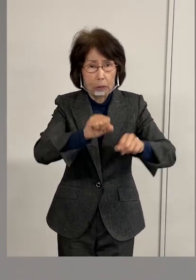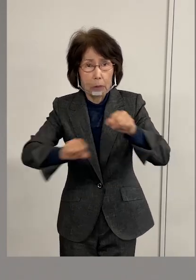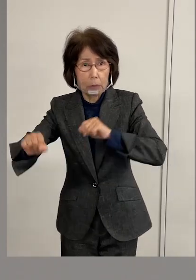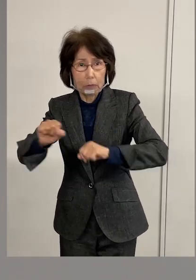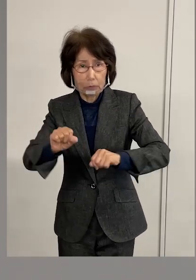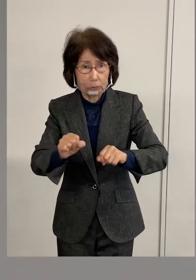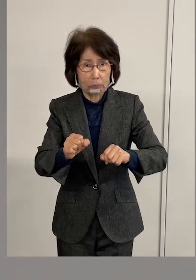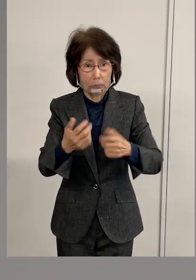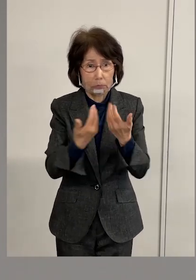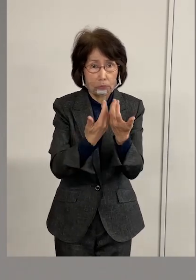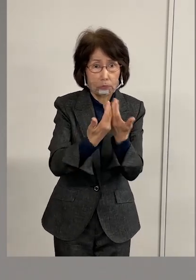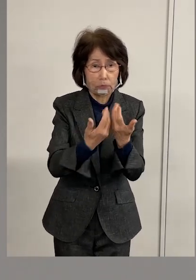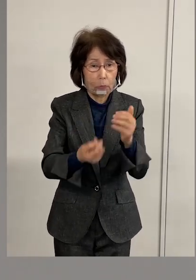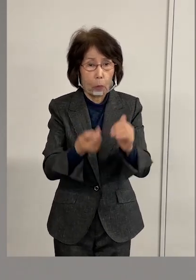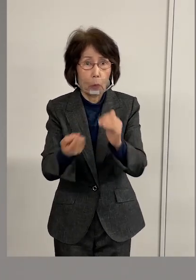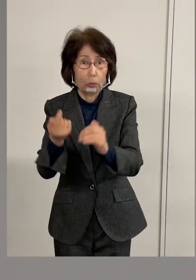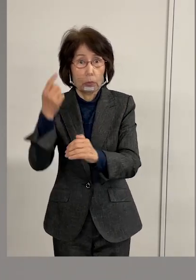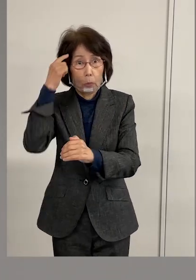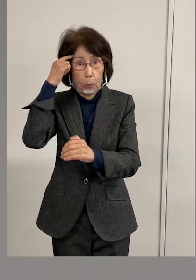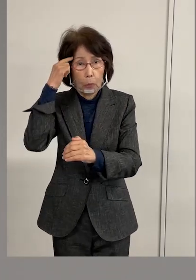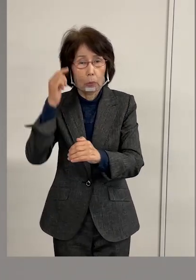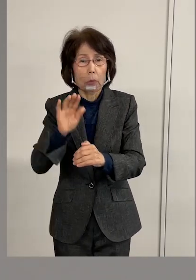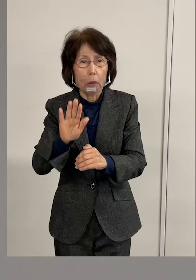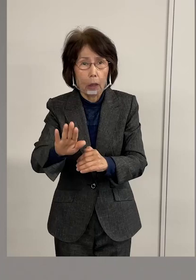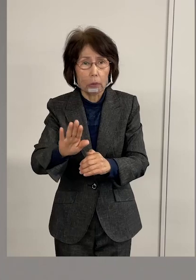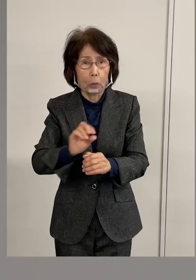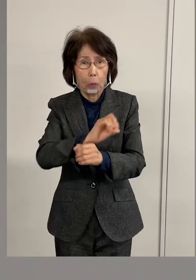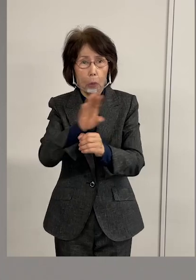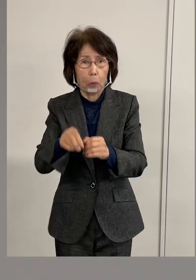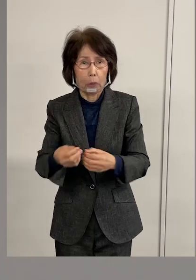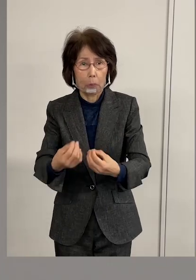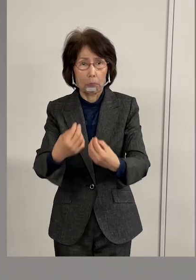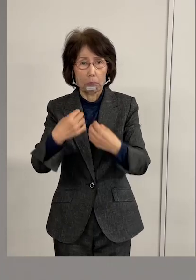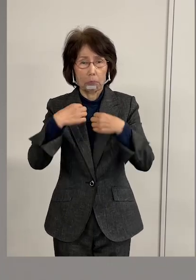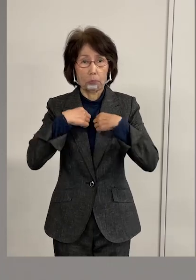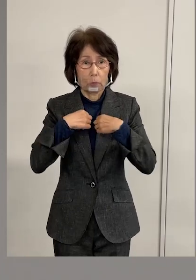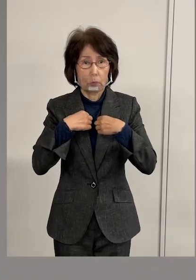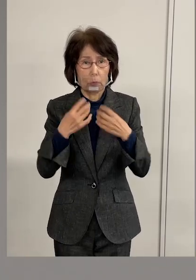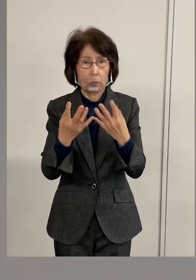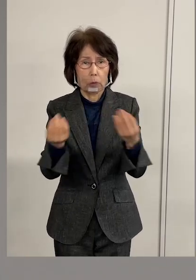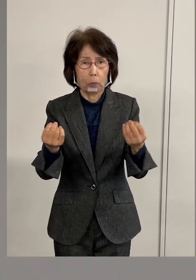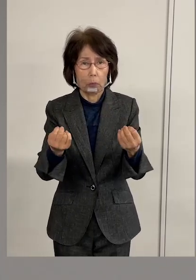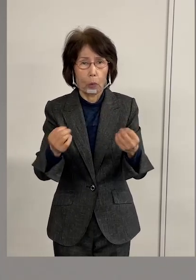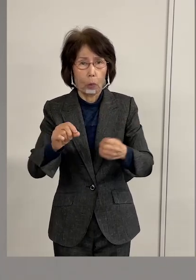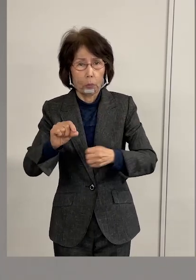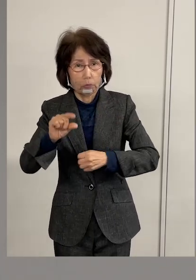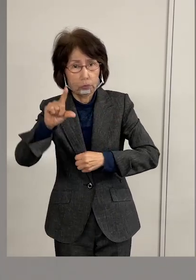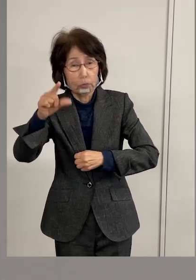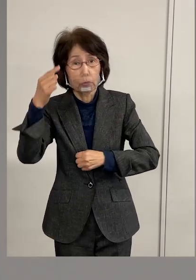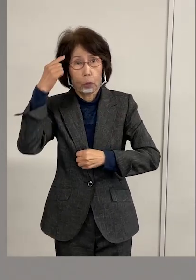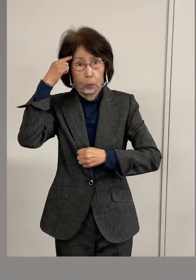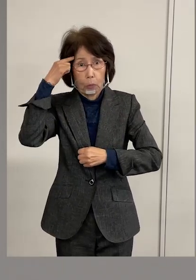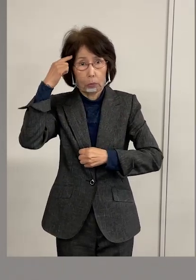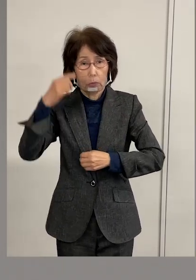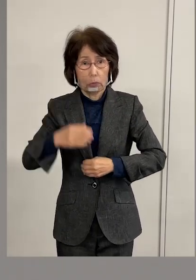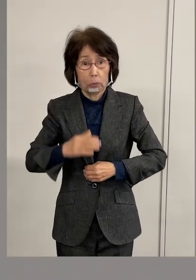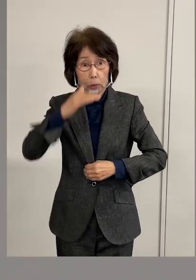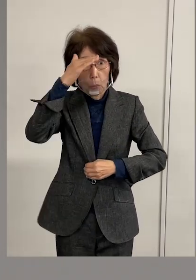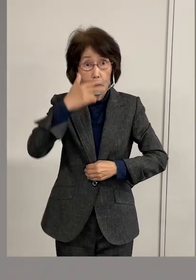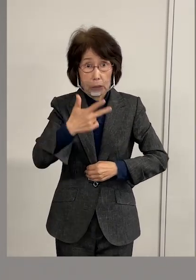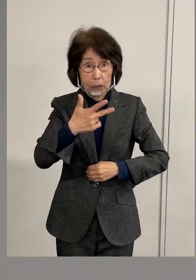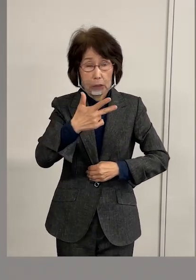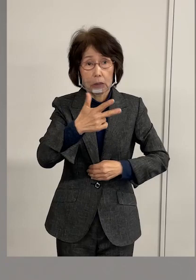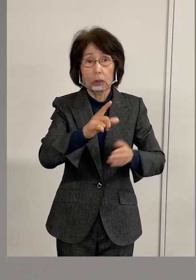し、いわゆるそのコロナに感染する人の数も増えると思うんですけれども、高知市としてですね、来年度以降、